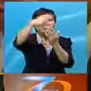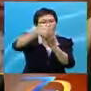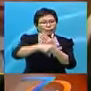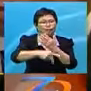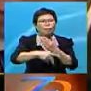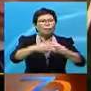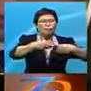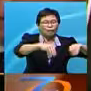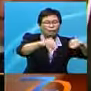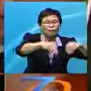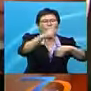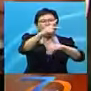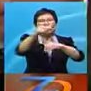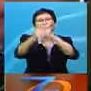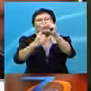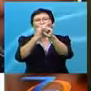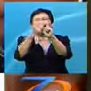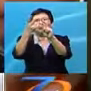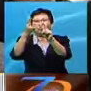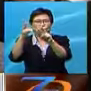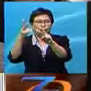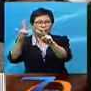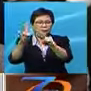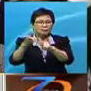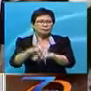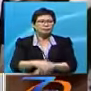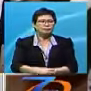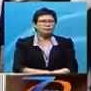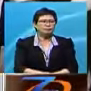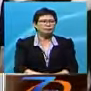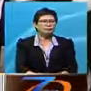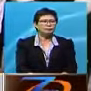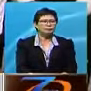pemasaran Kuala Lumpur 2017.